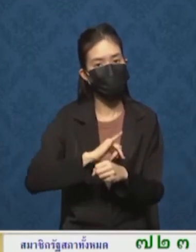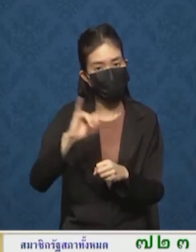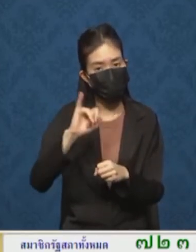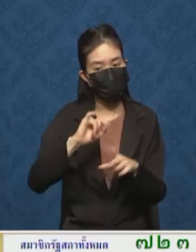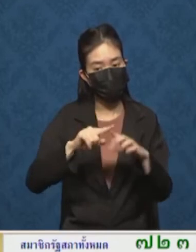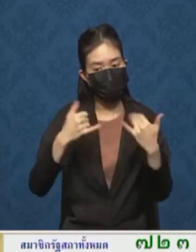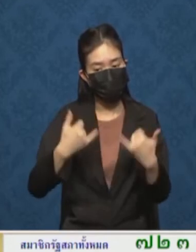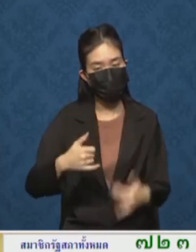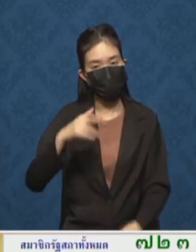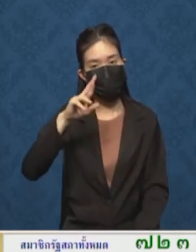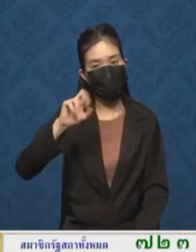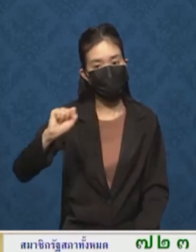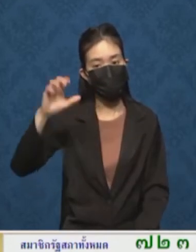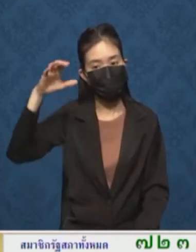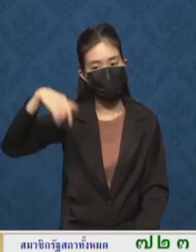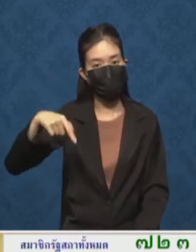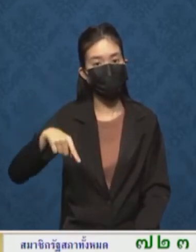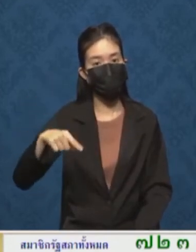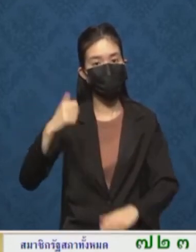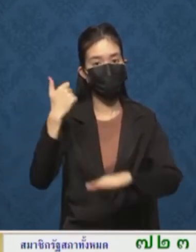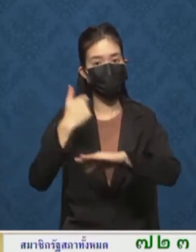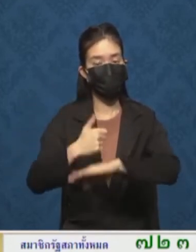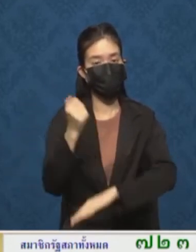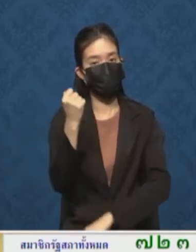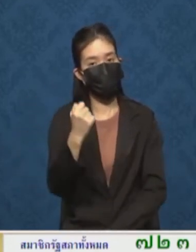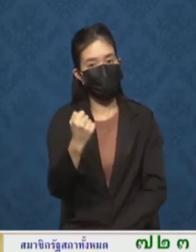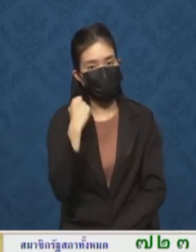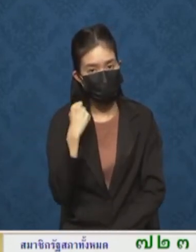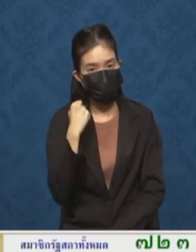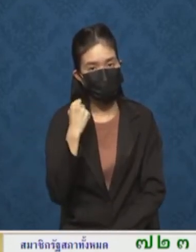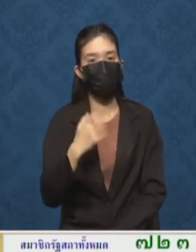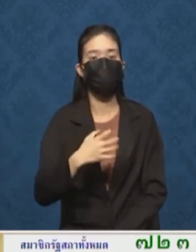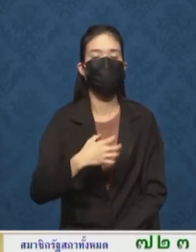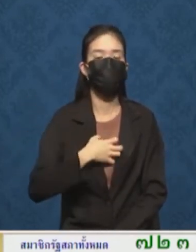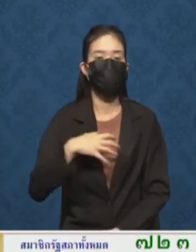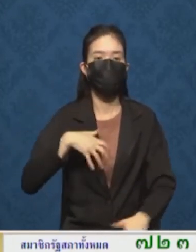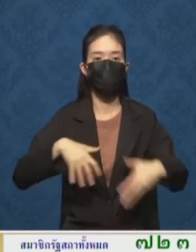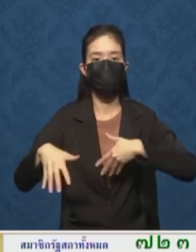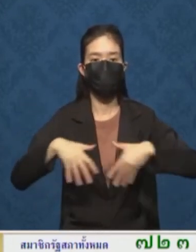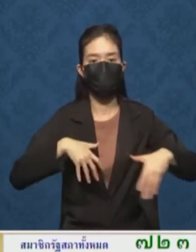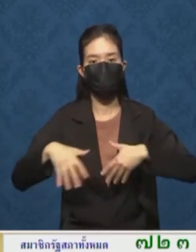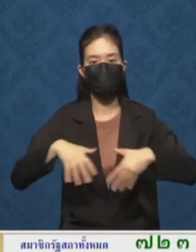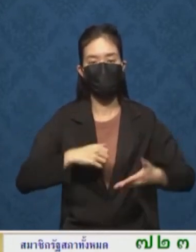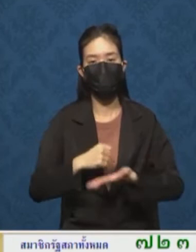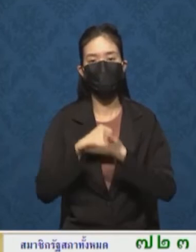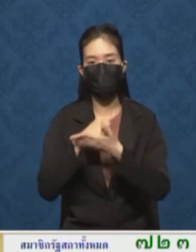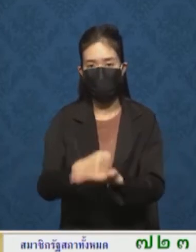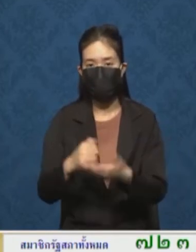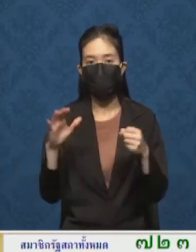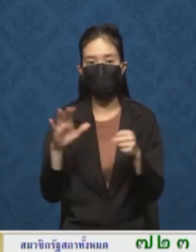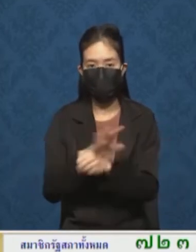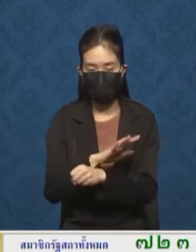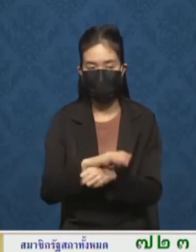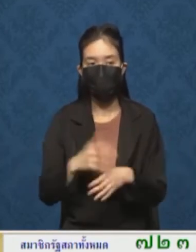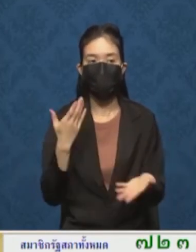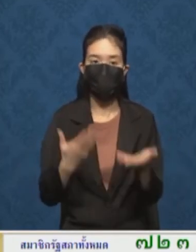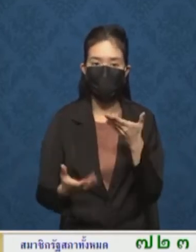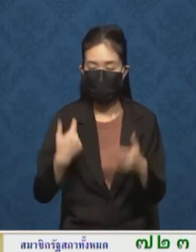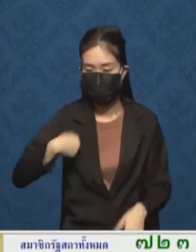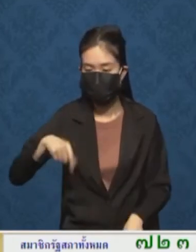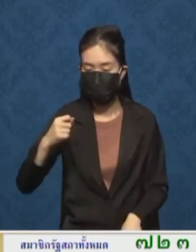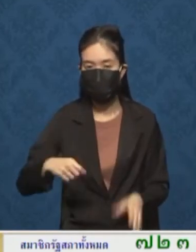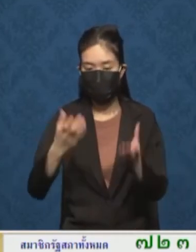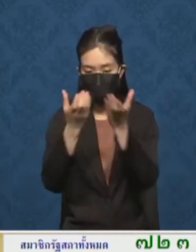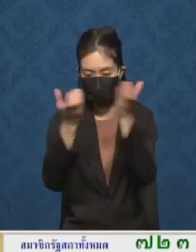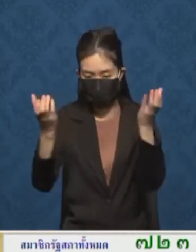ส่พา ทึรุาบชน นั้สามารที่จะปลดให้พนจาก conservation ของประทานสานดีการ สานปกคอง ผู้สาสานดีการ สานปกคอง